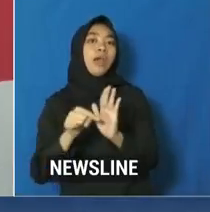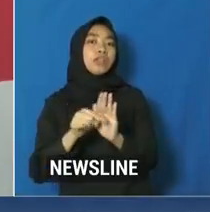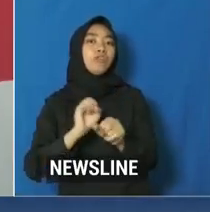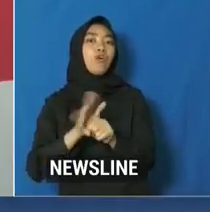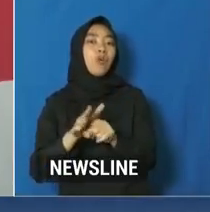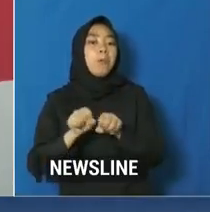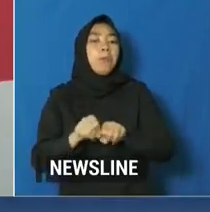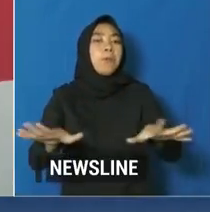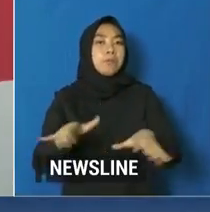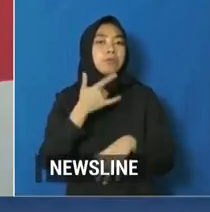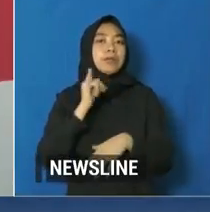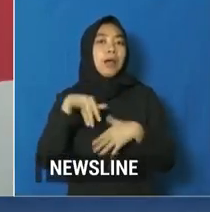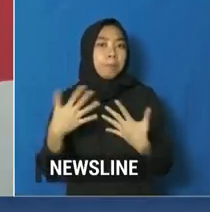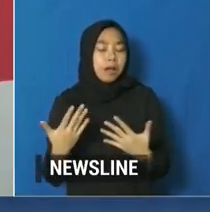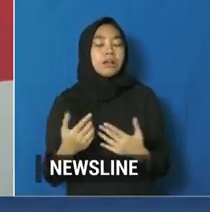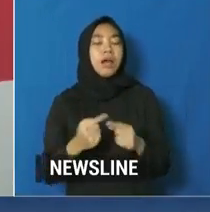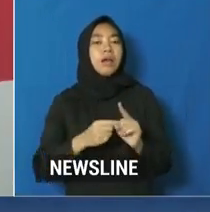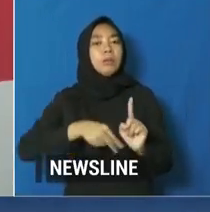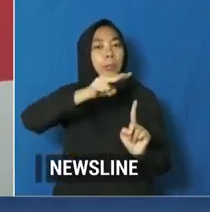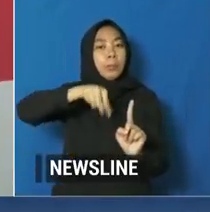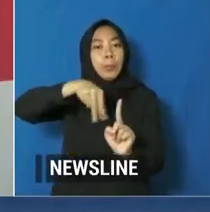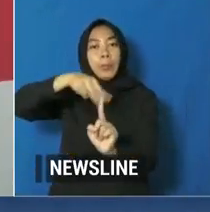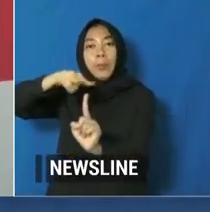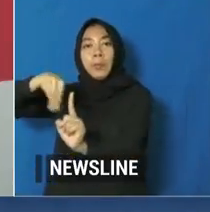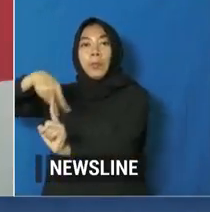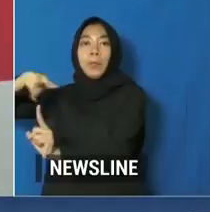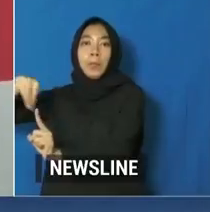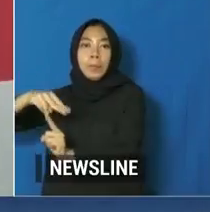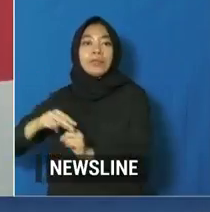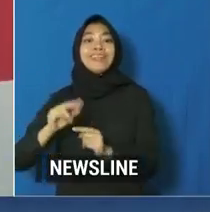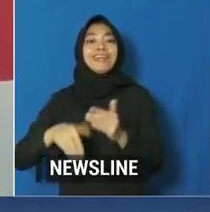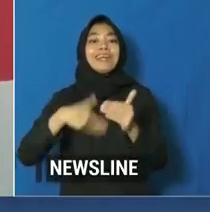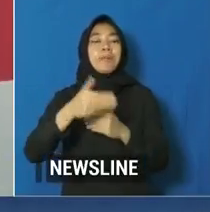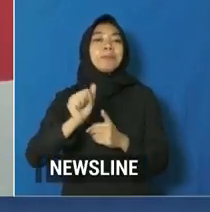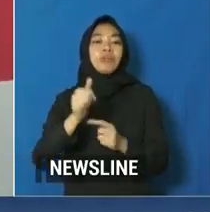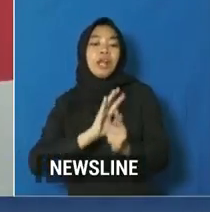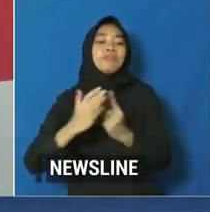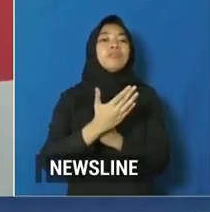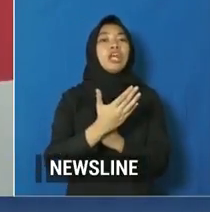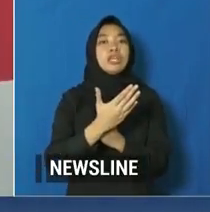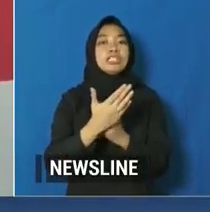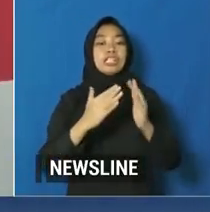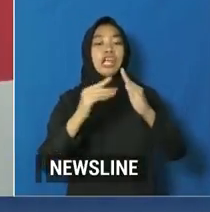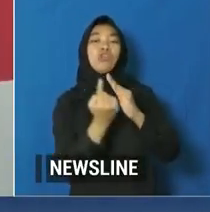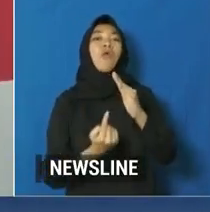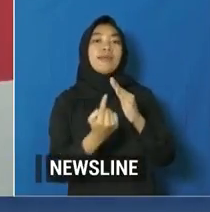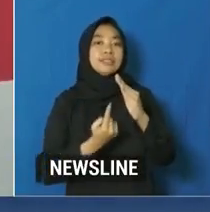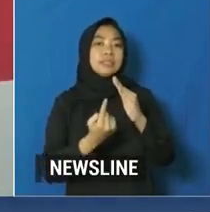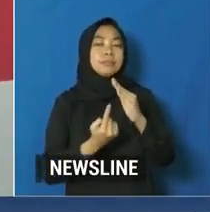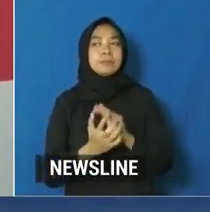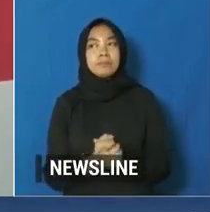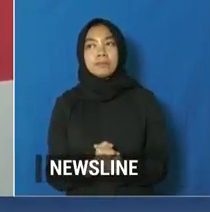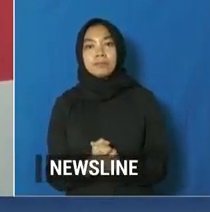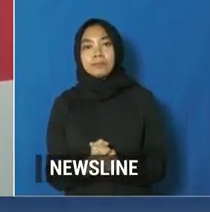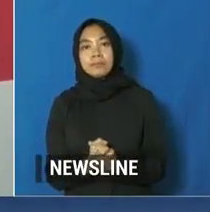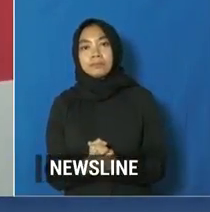masyarakat. Tujuannya adalah untuk kemudian melaksanakan isolasi. Sudah barang tentu nanti kita akan bisa